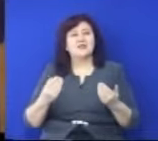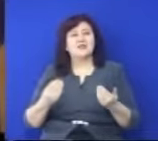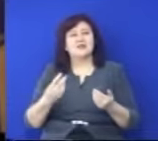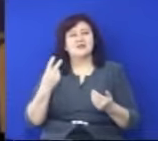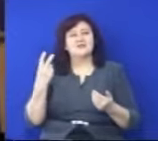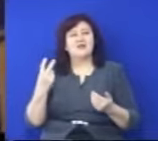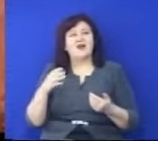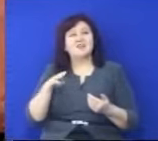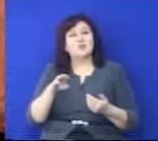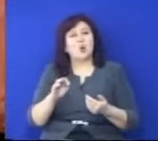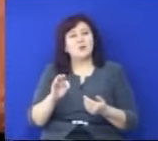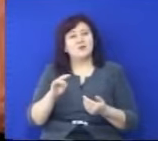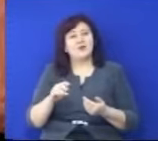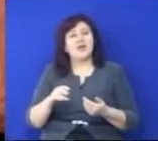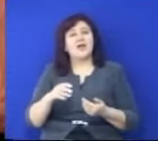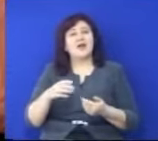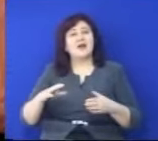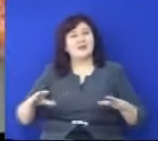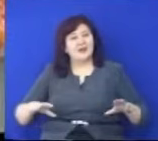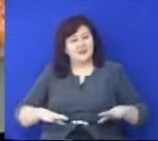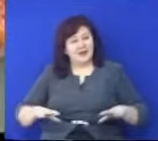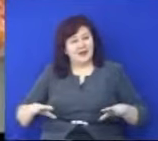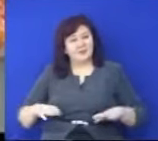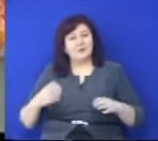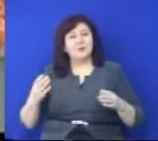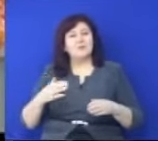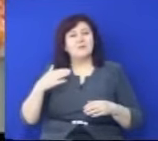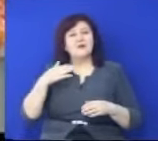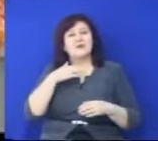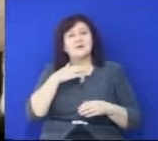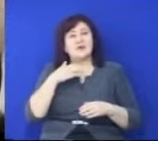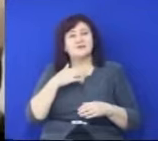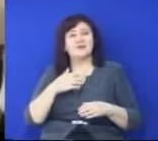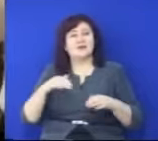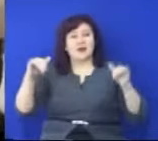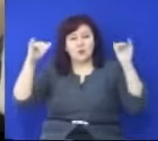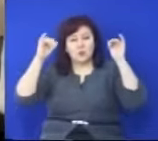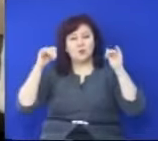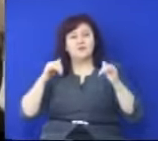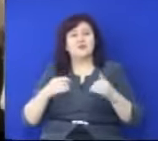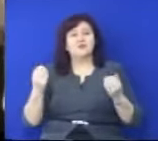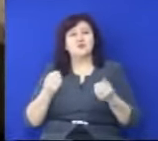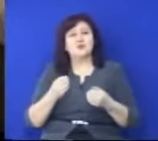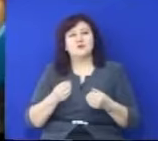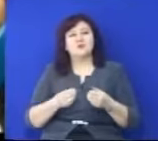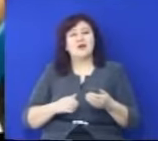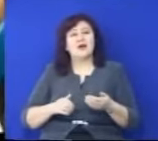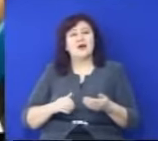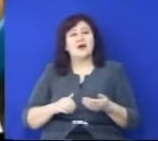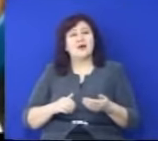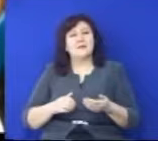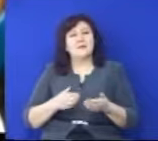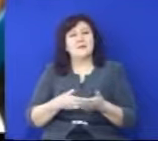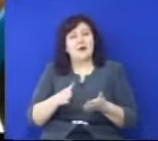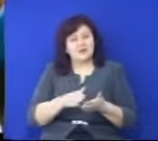тонна жылқы, 4 тонна сиыр және 3,5 тонна қой етін әкелген. Сүт өнімдерінен сары май мен ірімшік сатылымға